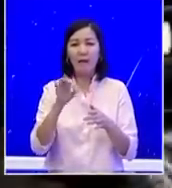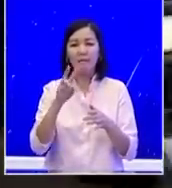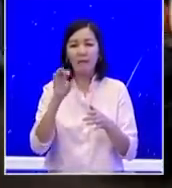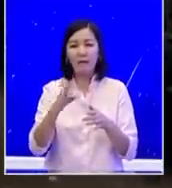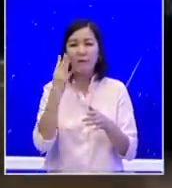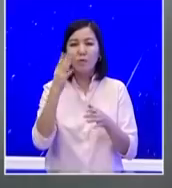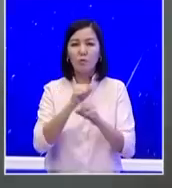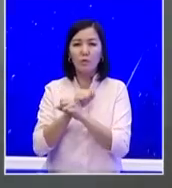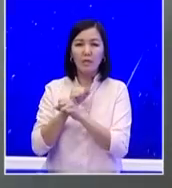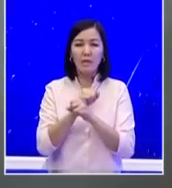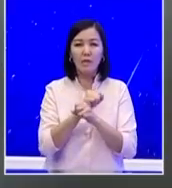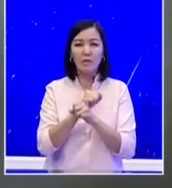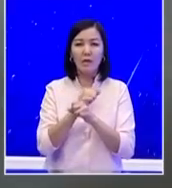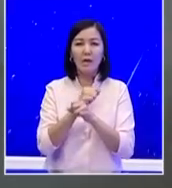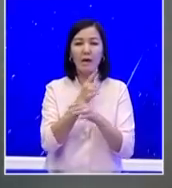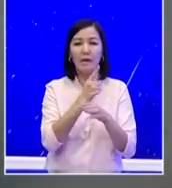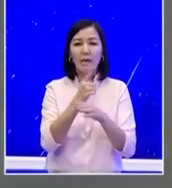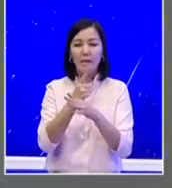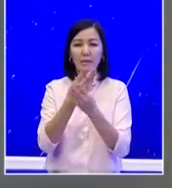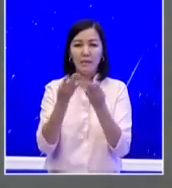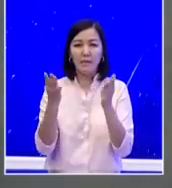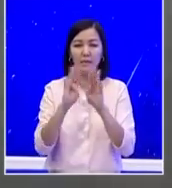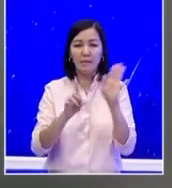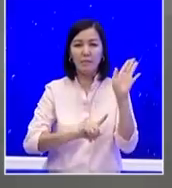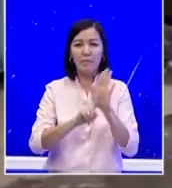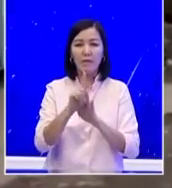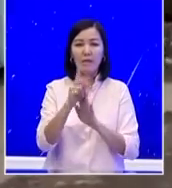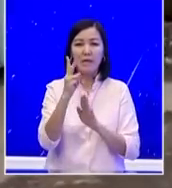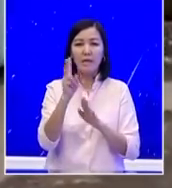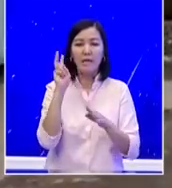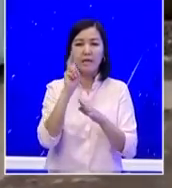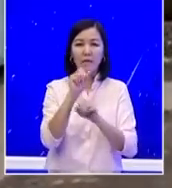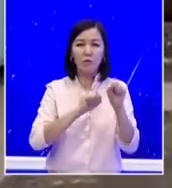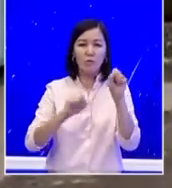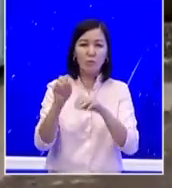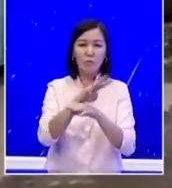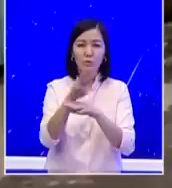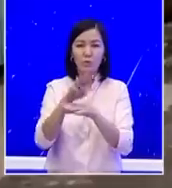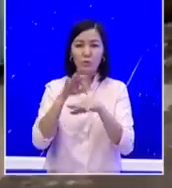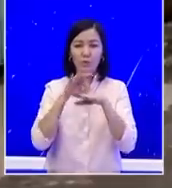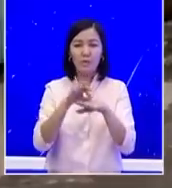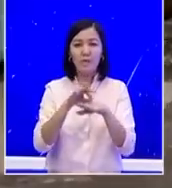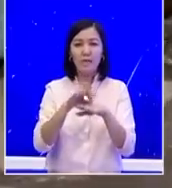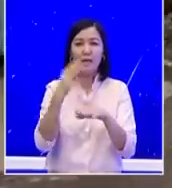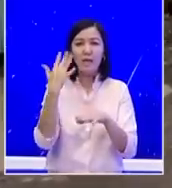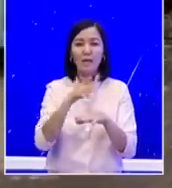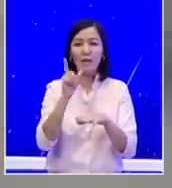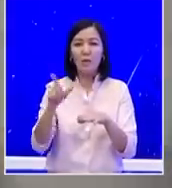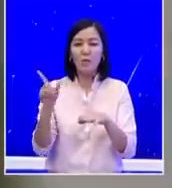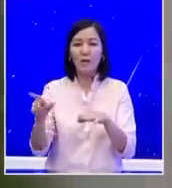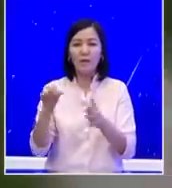Адам саяжайларына карантин енгізілген. Бұл аумақта қазір күніне 2 рет дезинфекциялық жұмыс жүргізіледі. Оған 50 маман